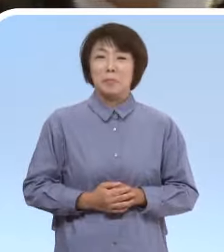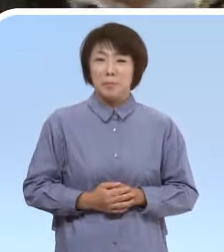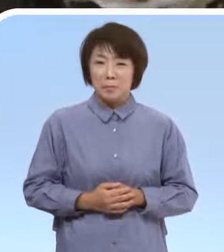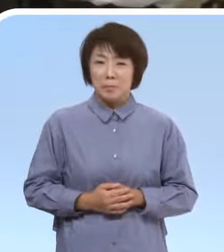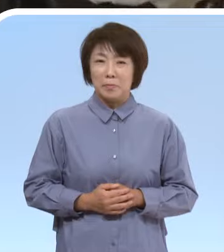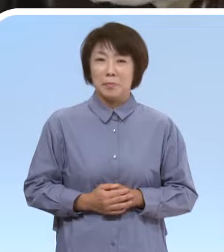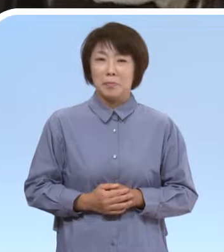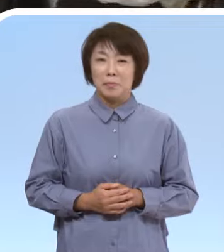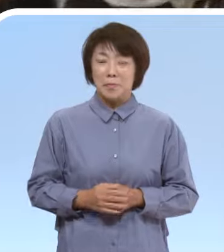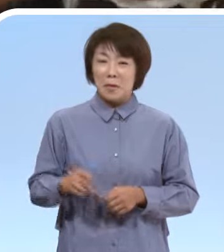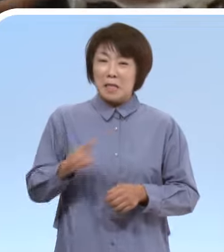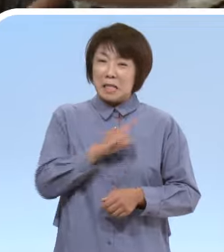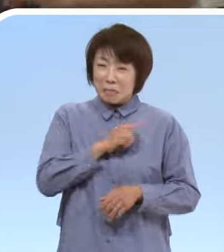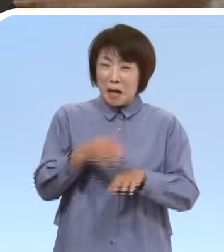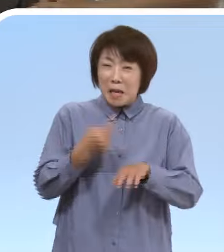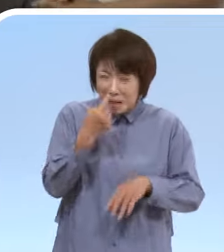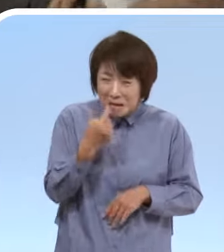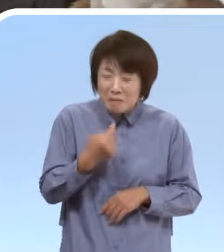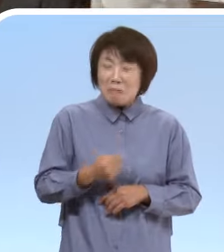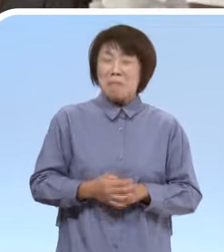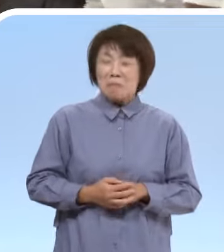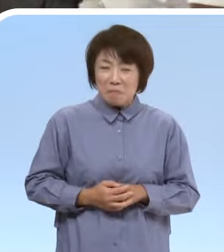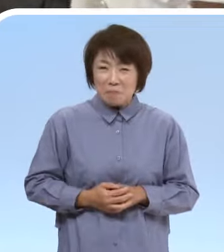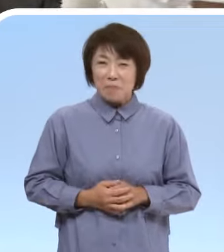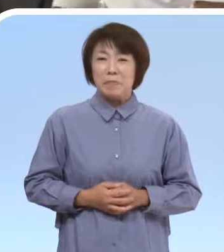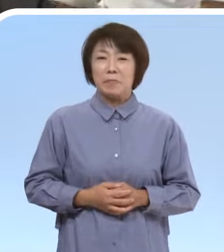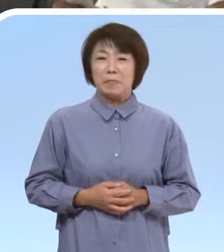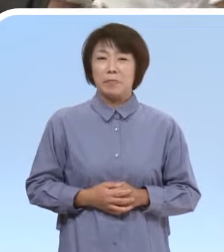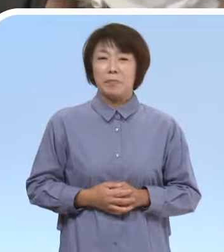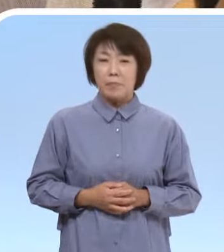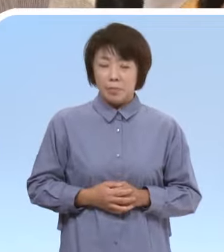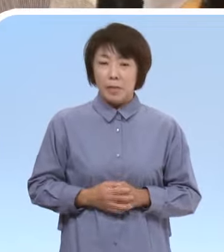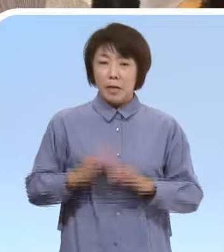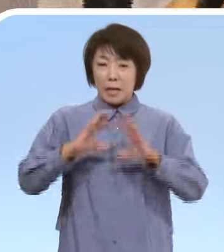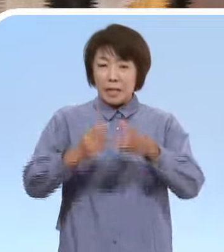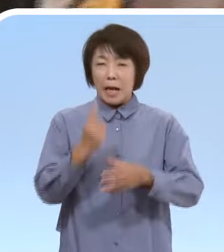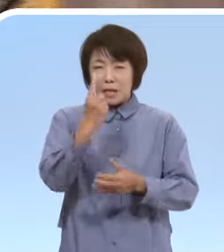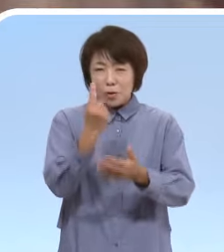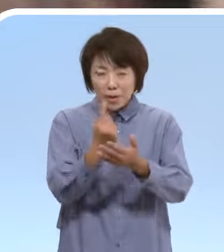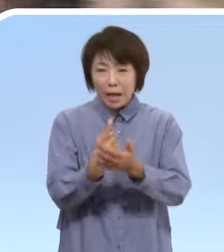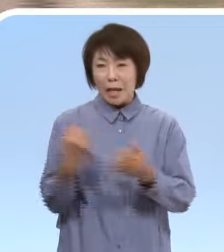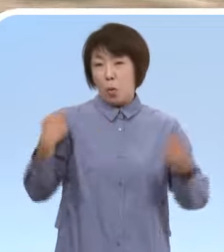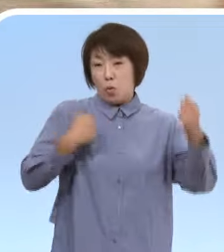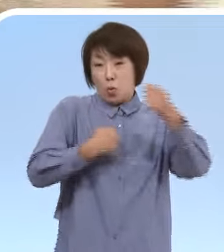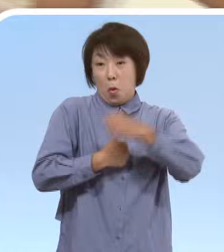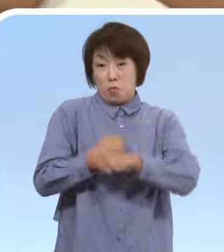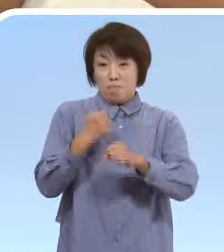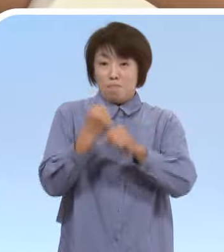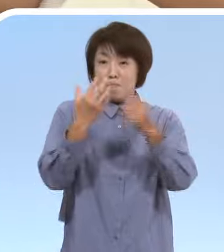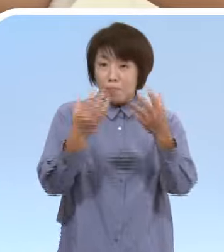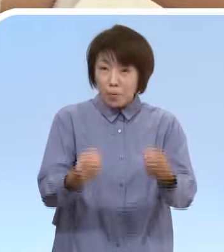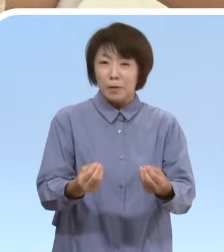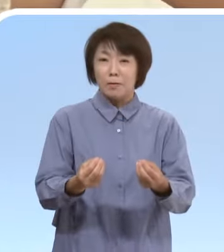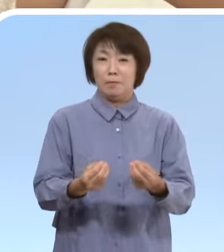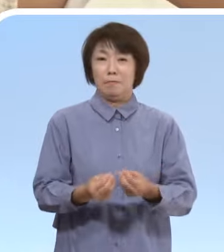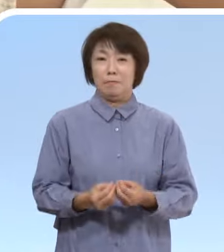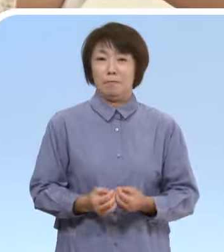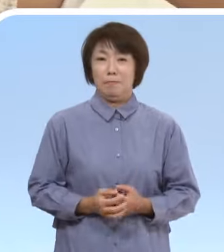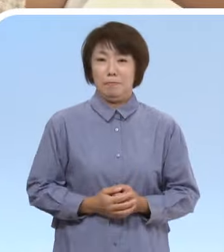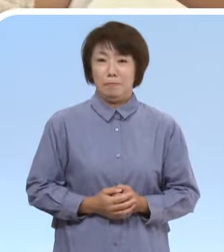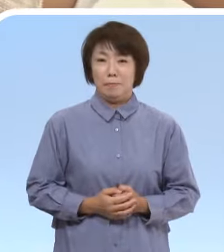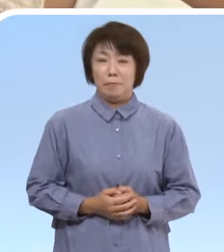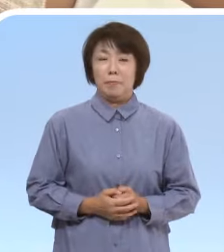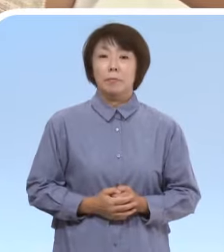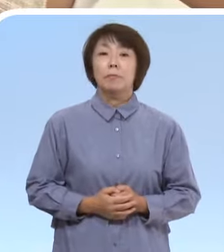応援ありがとう。 お疲れ様でした。 一番不器用でした。すいません。 世界でただ一つのショールが完成です